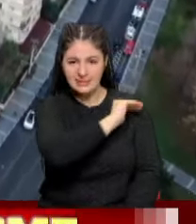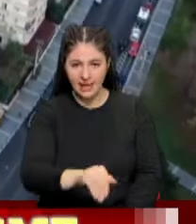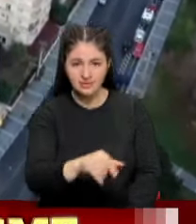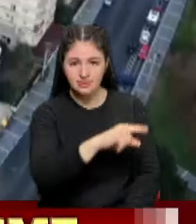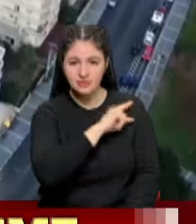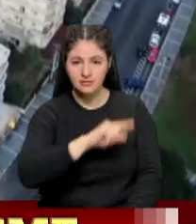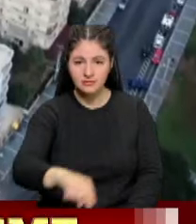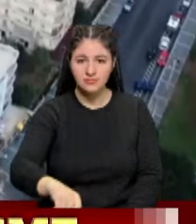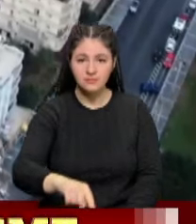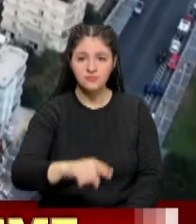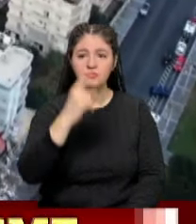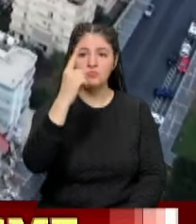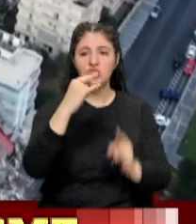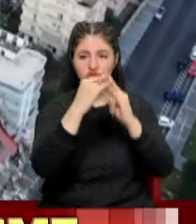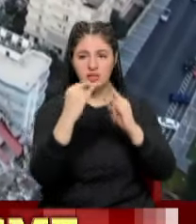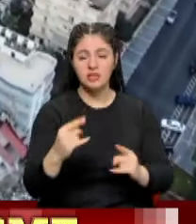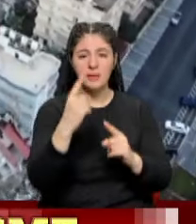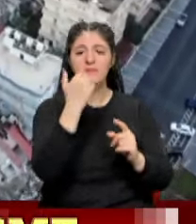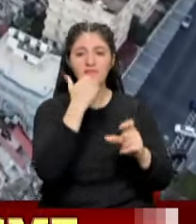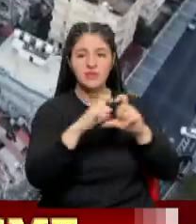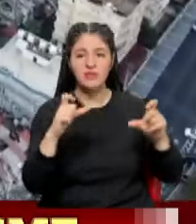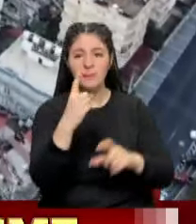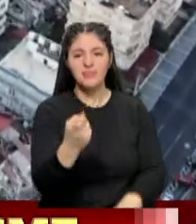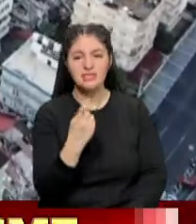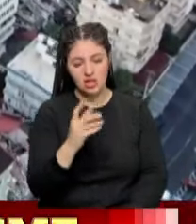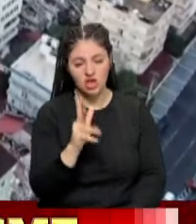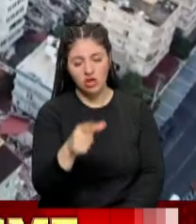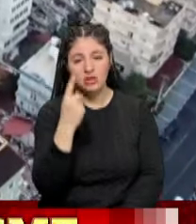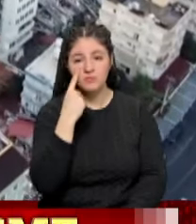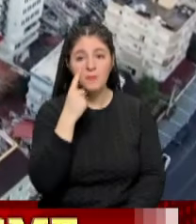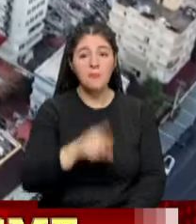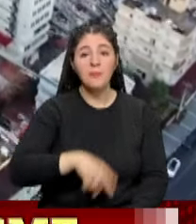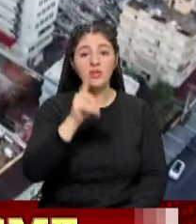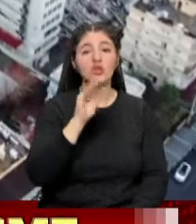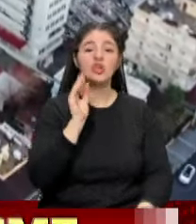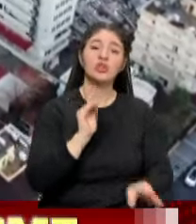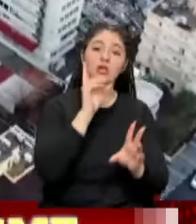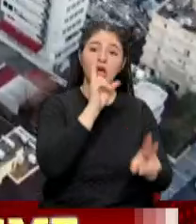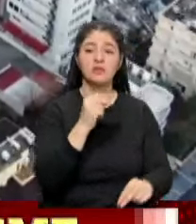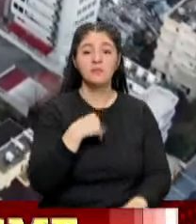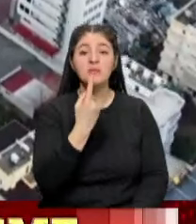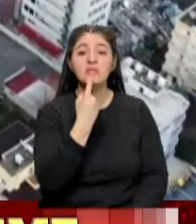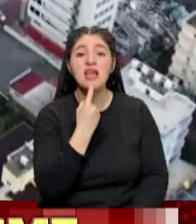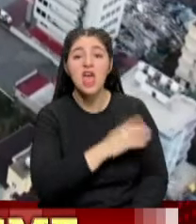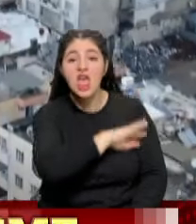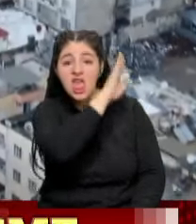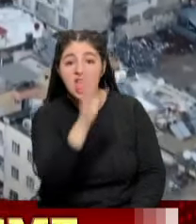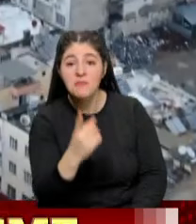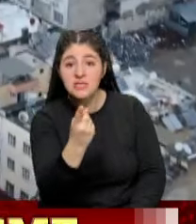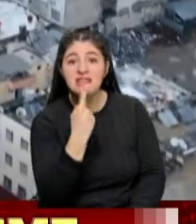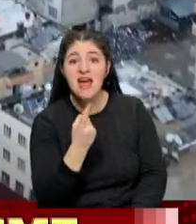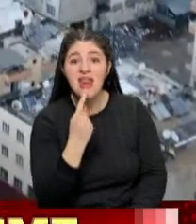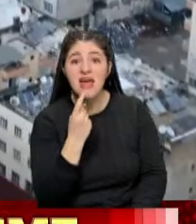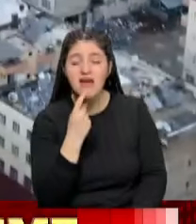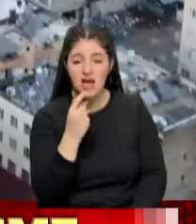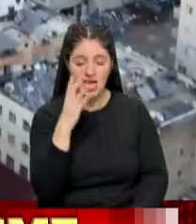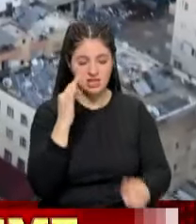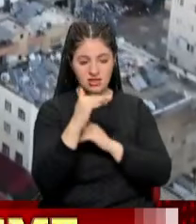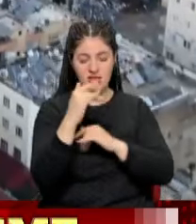gelsinler. Bir çadırda, bir konteynerde bir saat geçirsinler, bir gün geçirsinler. Biz bir yıl geçirdik. İnsanlık